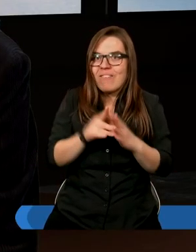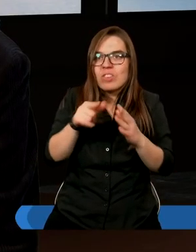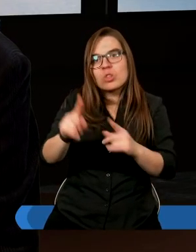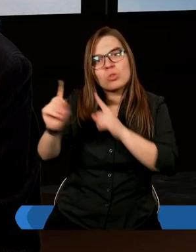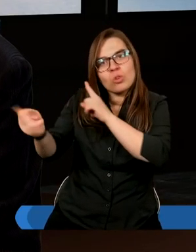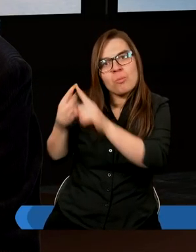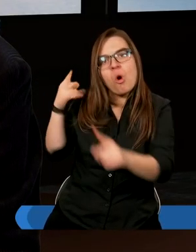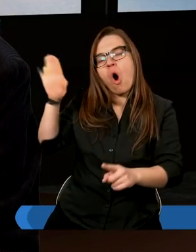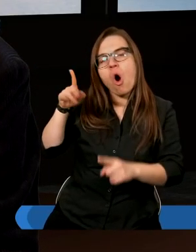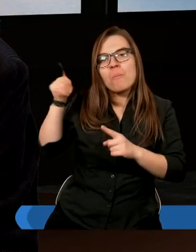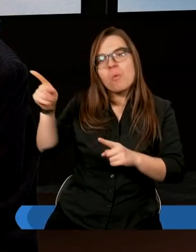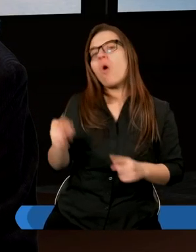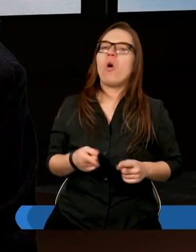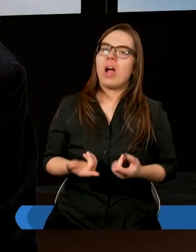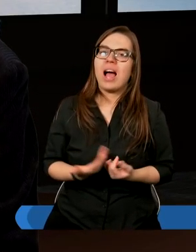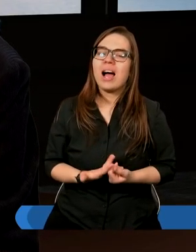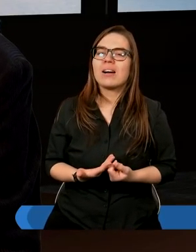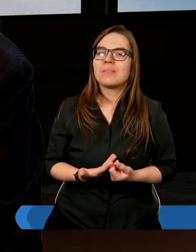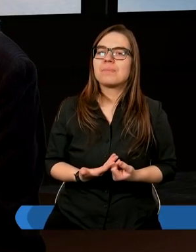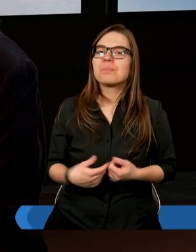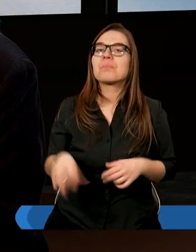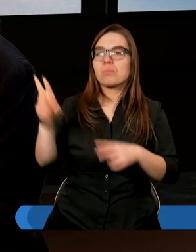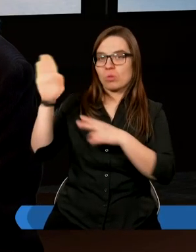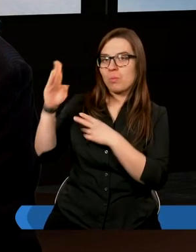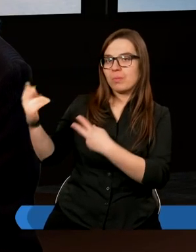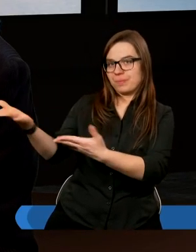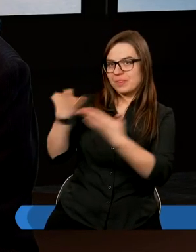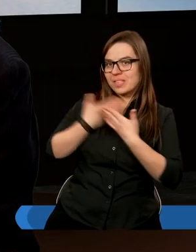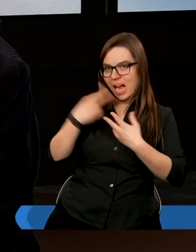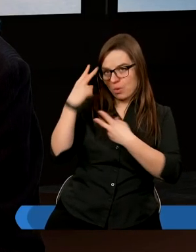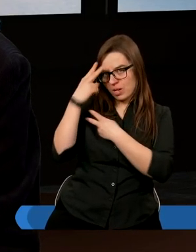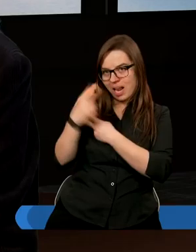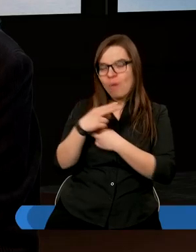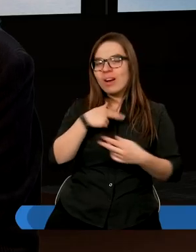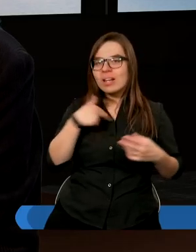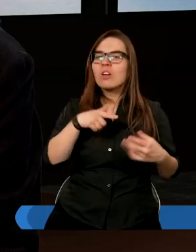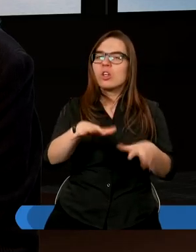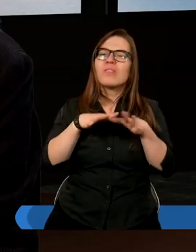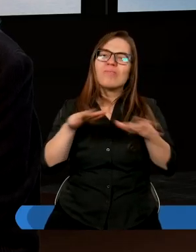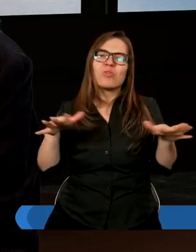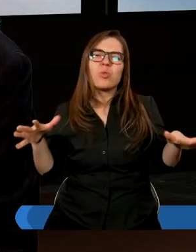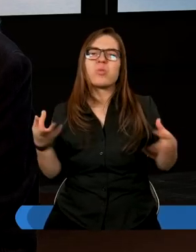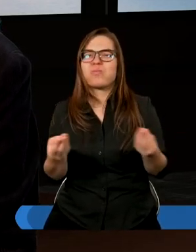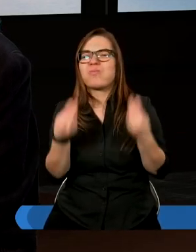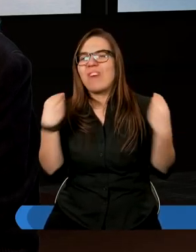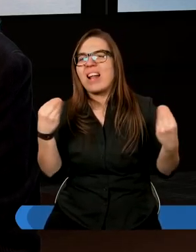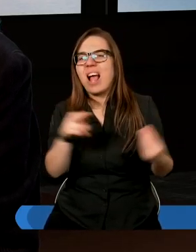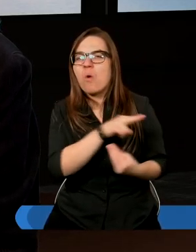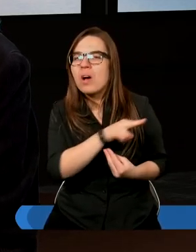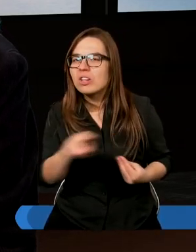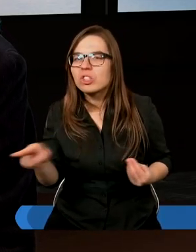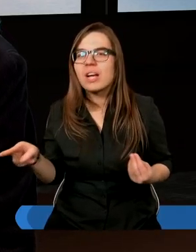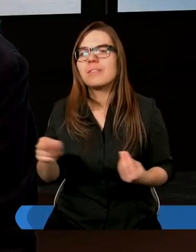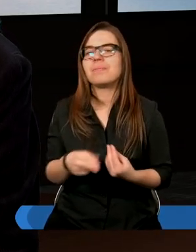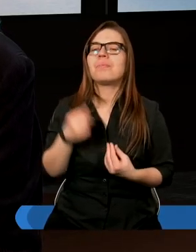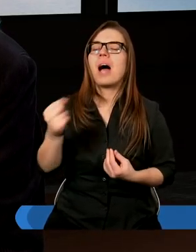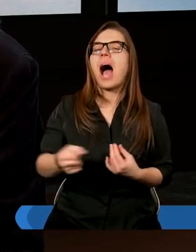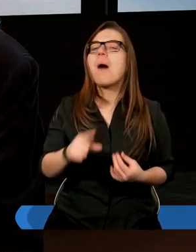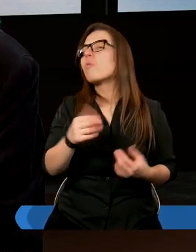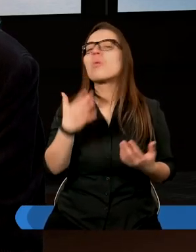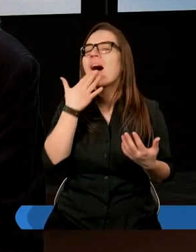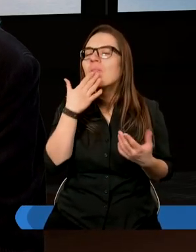Bóg miał do nas zaufanie że dał nam tyle dóbr apostoł Paweł gdy mówił o jednym z